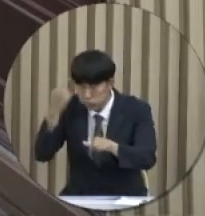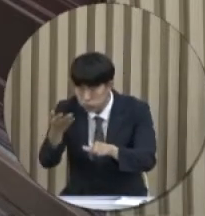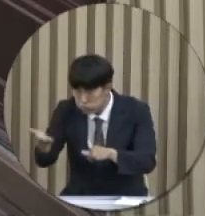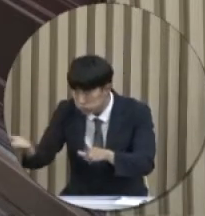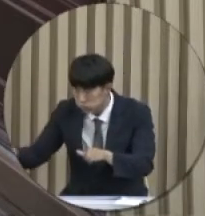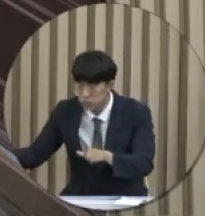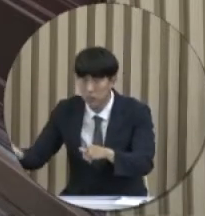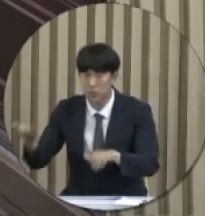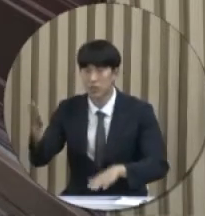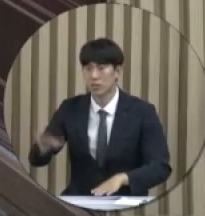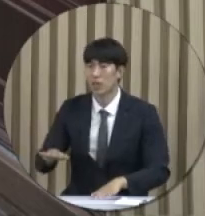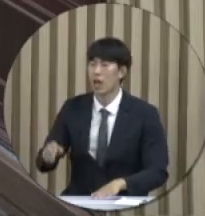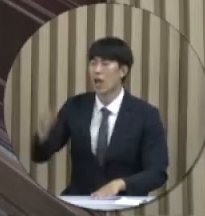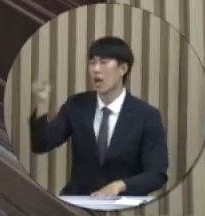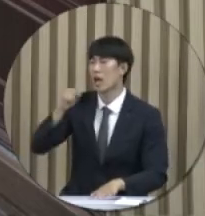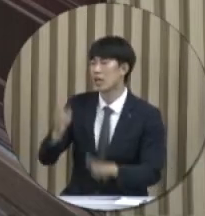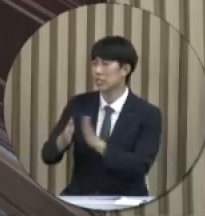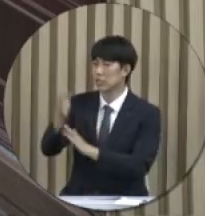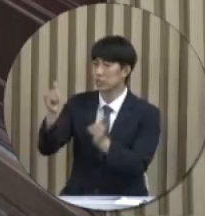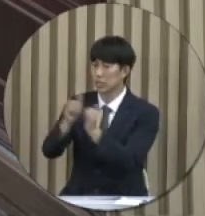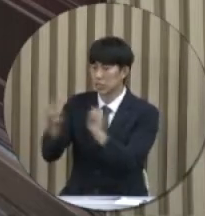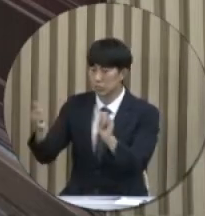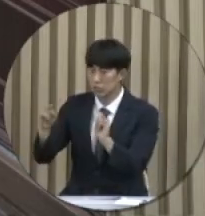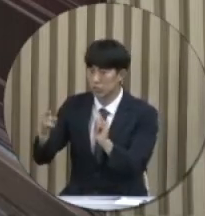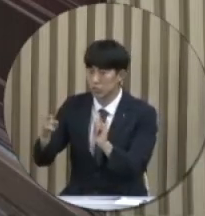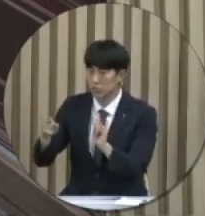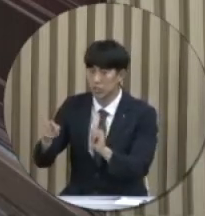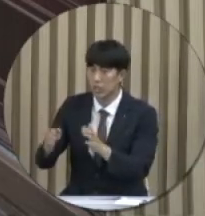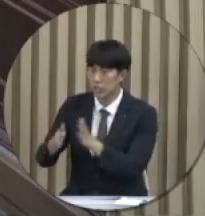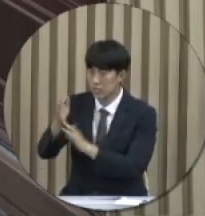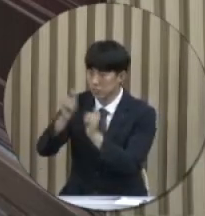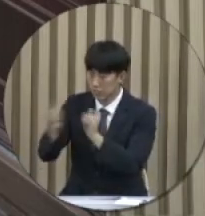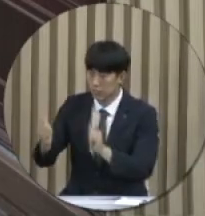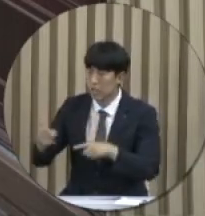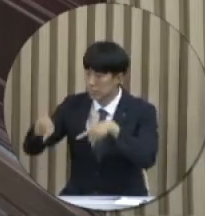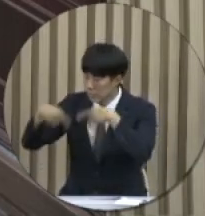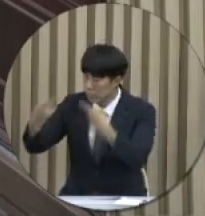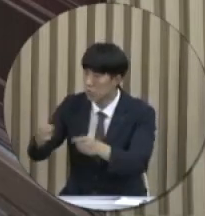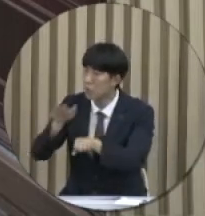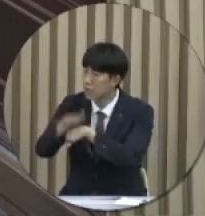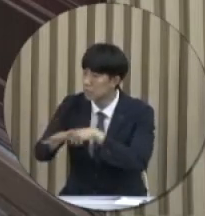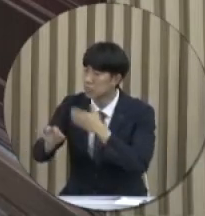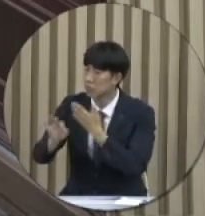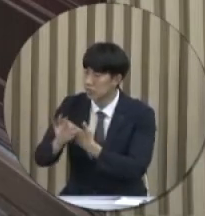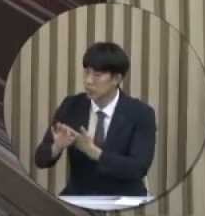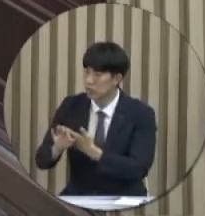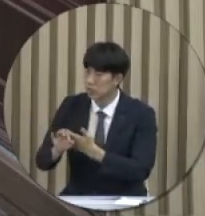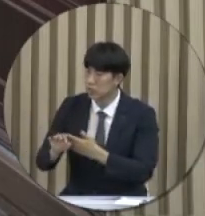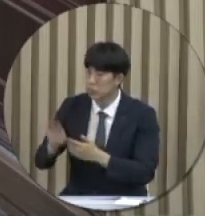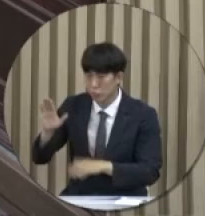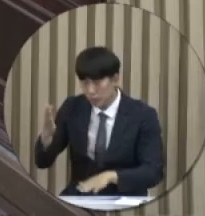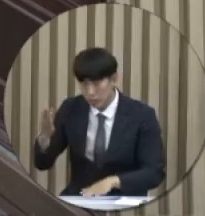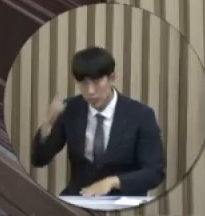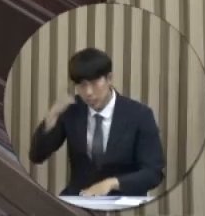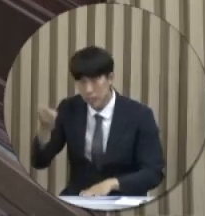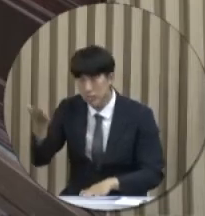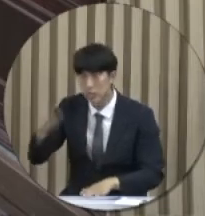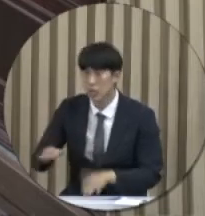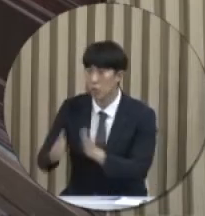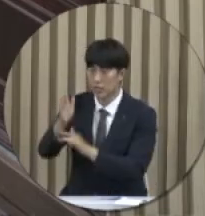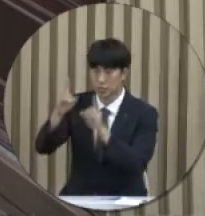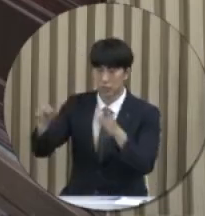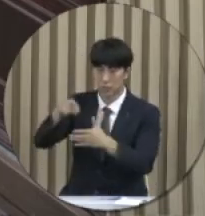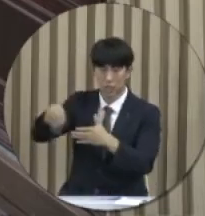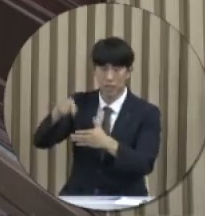그래서 시민들이 주민 참여 제한 방식으로 하면 우린 실행하겠다라고 얘기를 했고 그게 화성시에 상당히